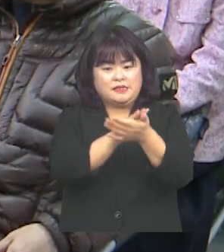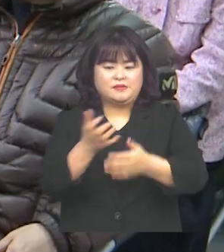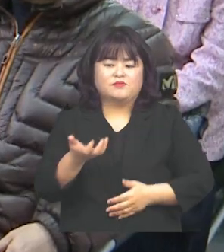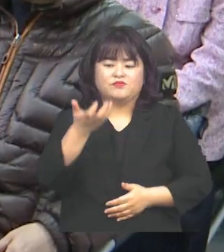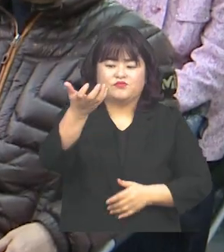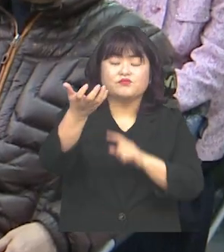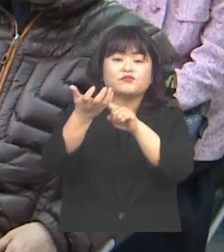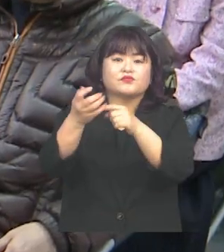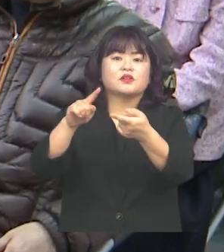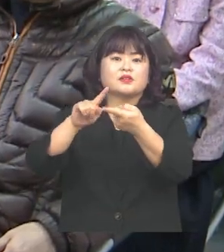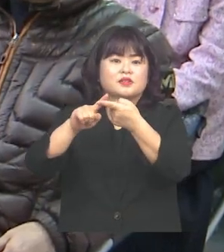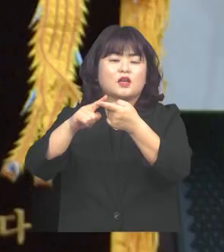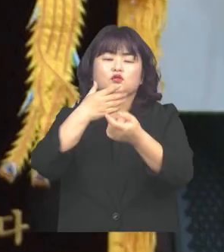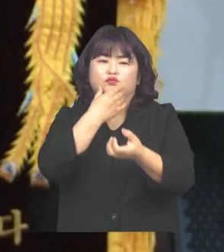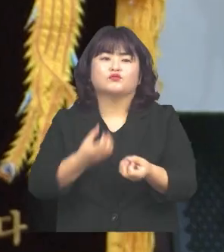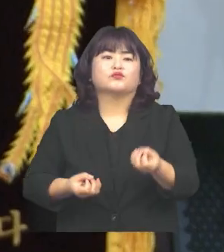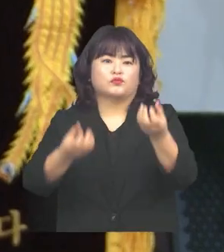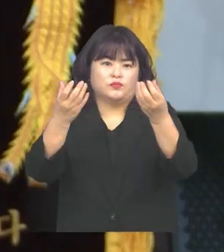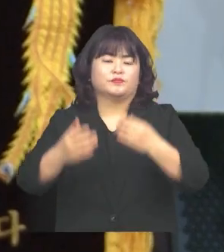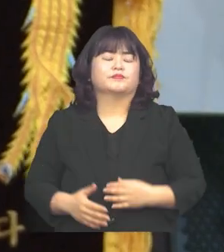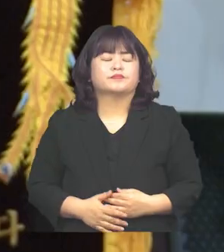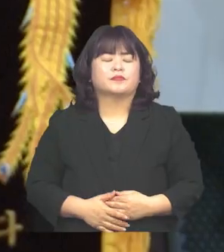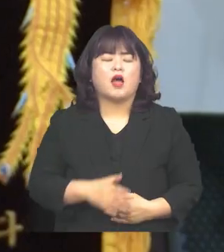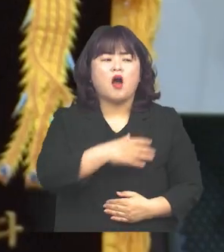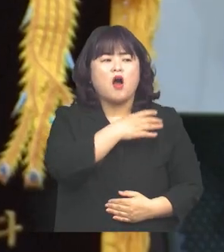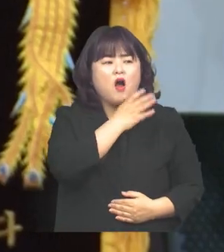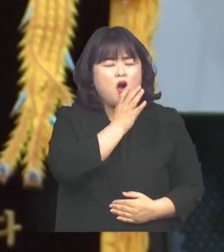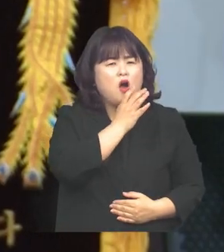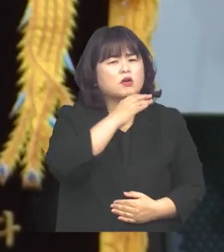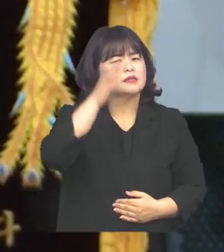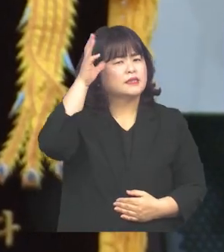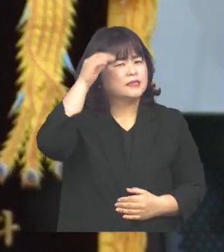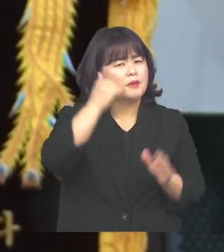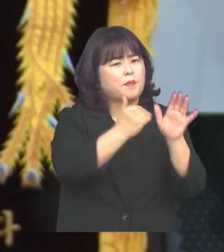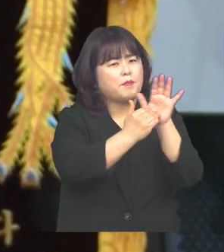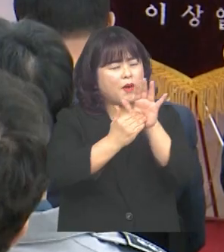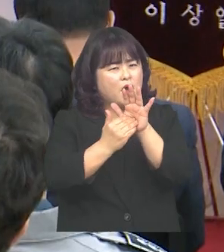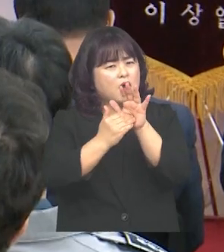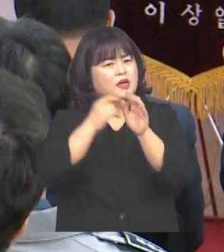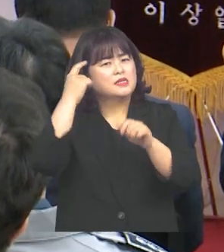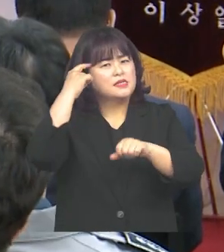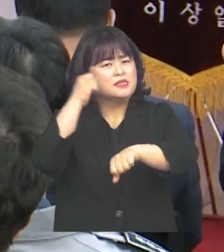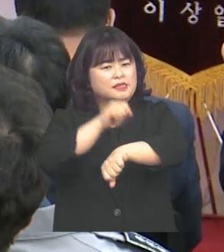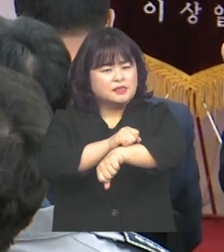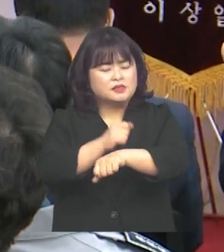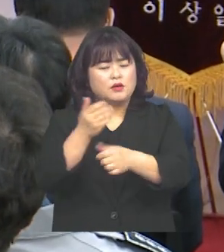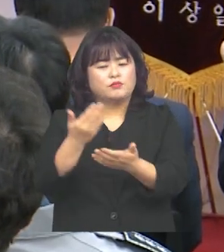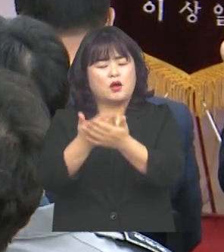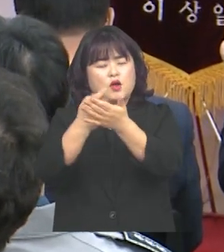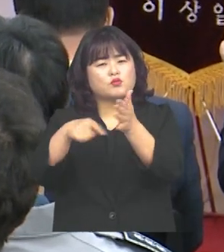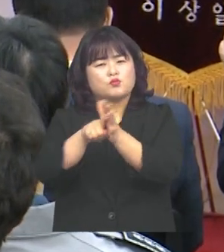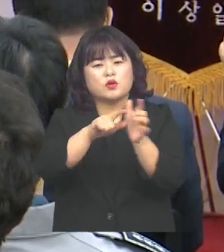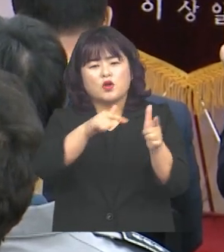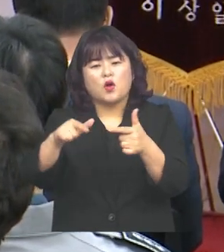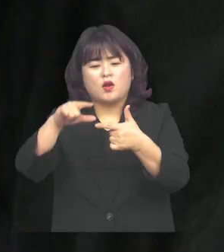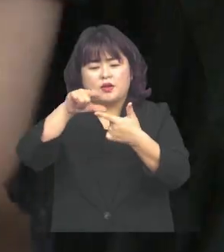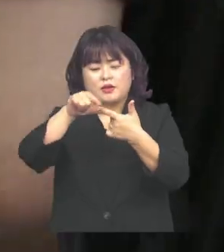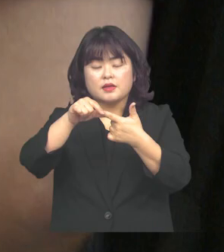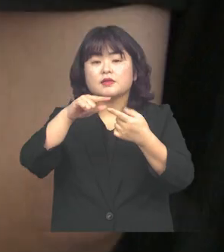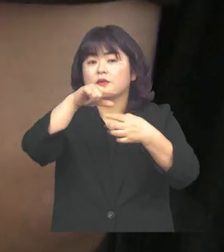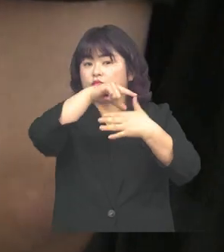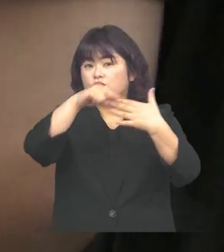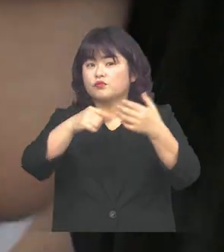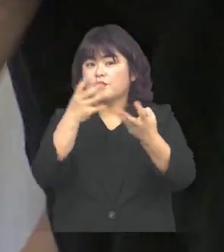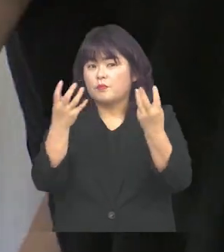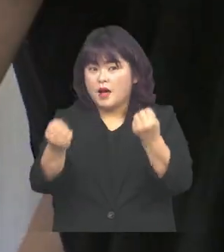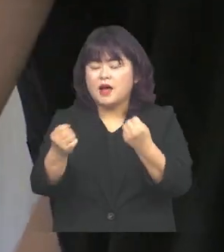축하했습니다. 이상일 시장은 이곳에서 어르신들의 치매 예방, 조기 검진, 인지 능력 향상을 위한 각종 프로그램이